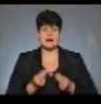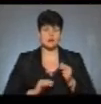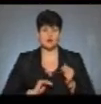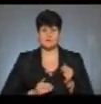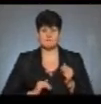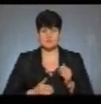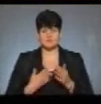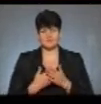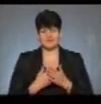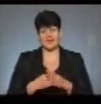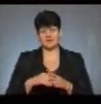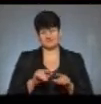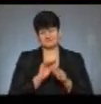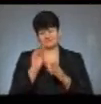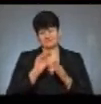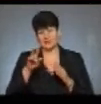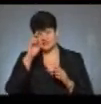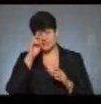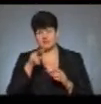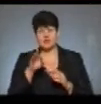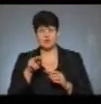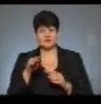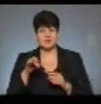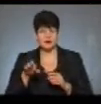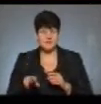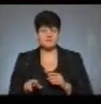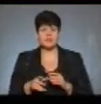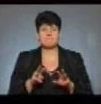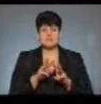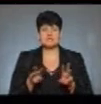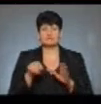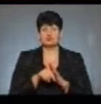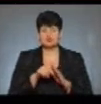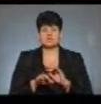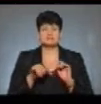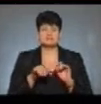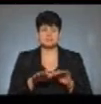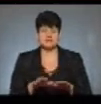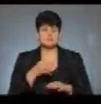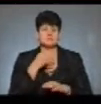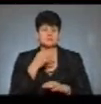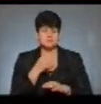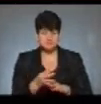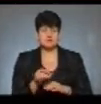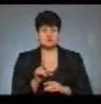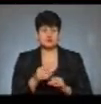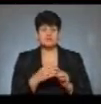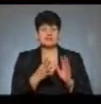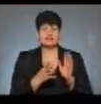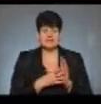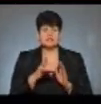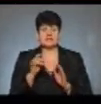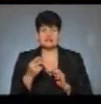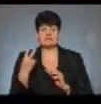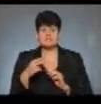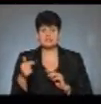під виглядом державних лотерей. Міністр внутрішніх справ Арсен Аваков на засіданні уряду повідомив, що в ніч з 19 на